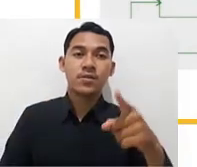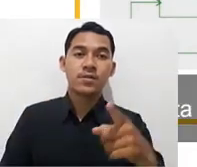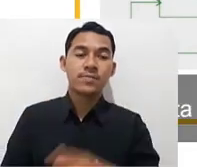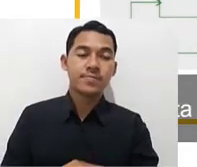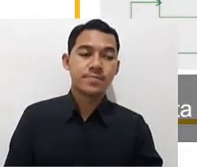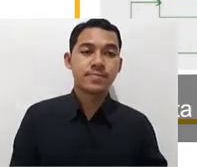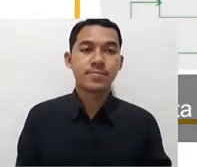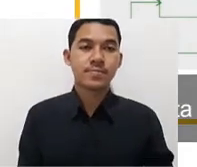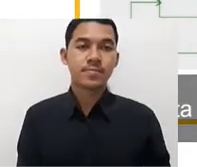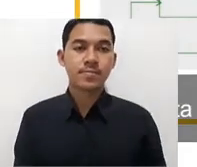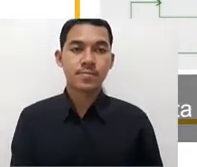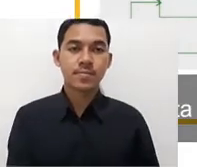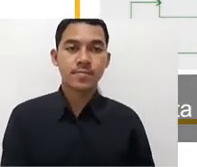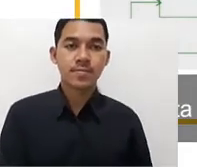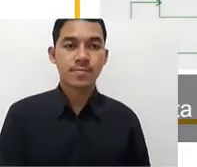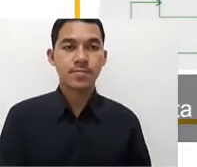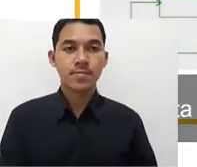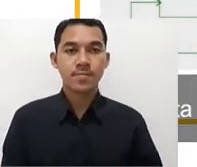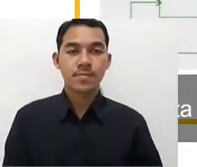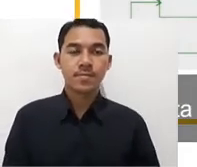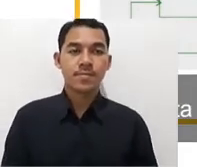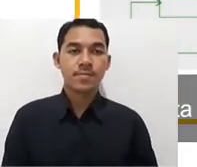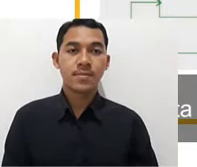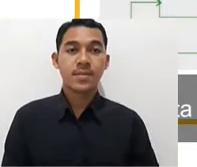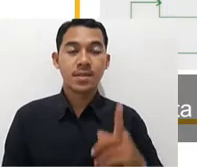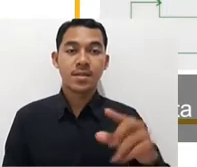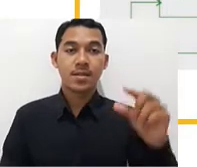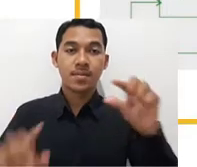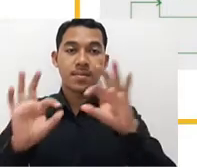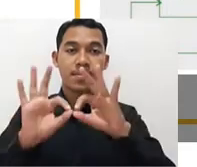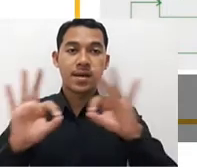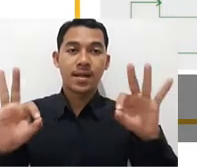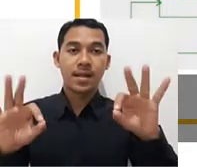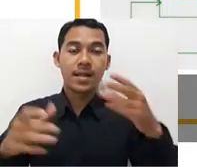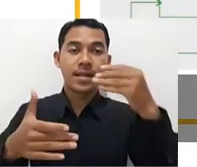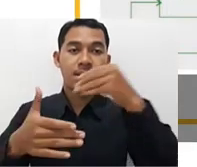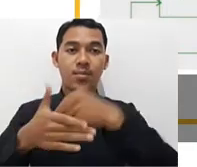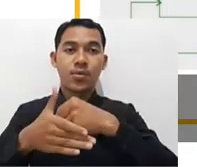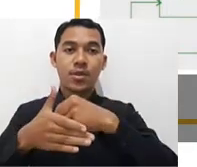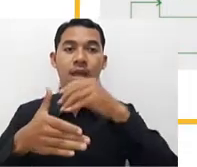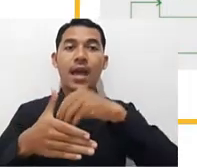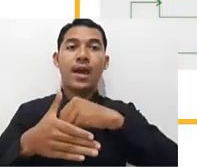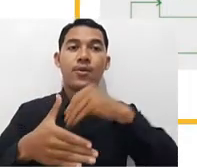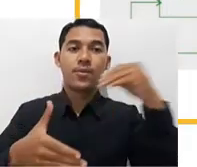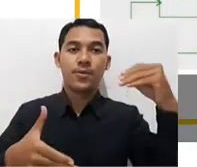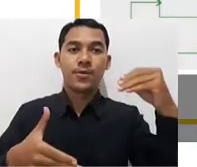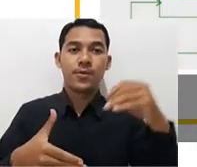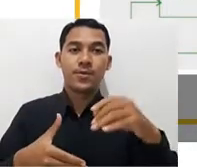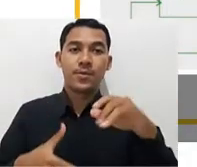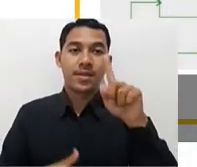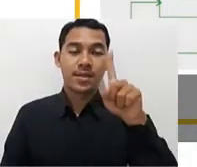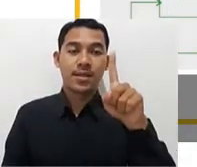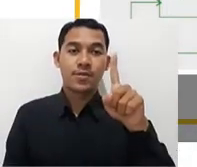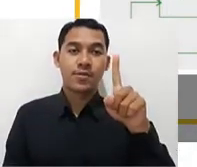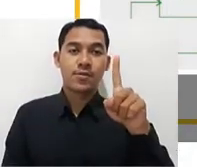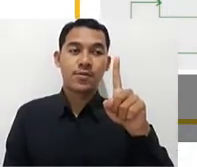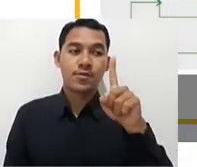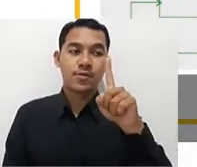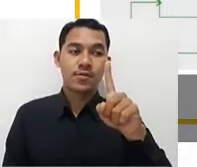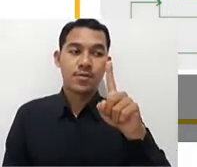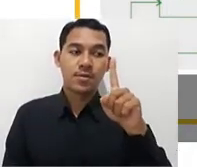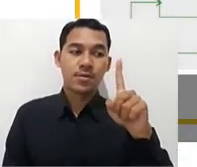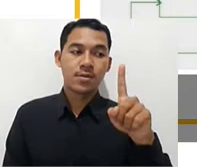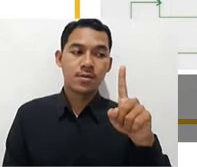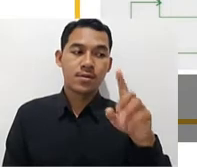ya, kita misalkan ini kan parallel input, serial output ya. Nah, ini misalkan inputnya di sini 1,